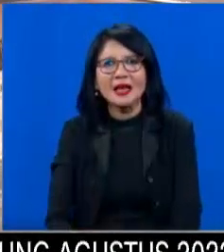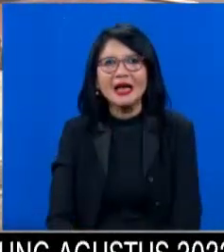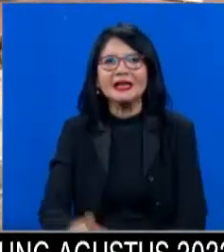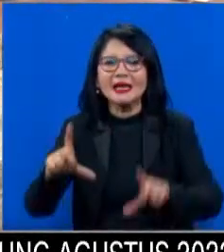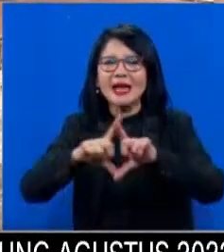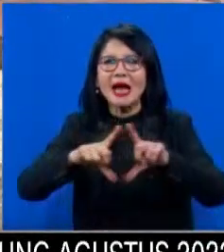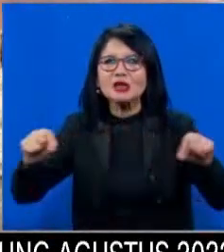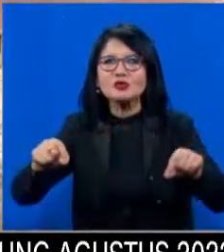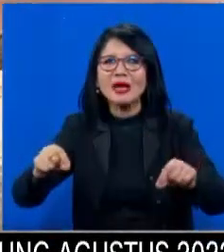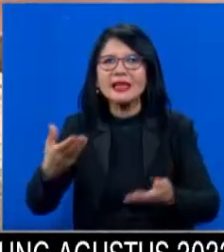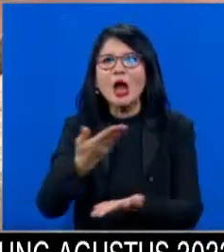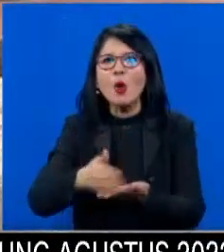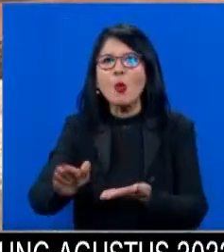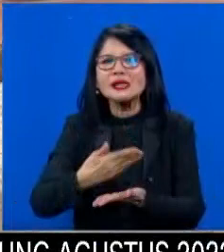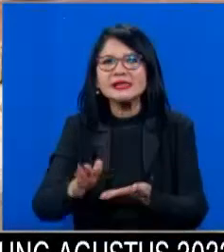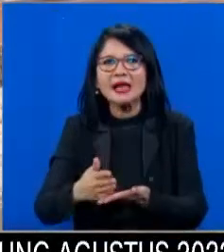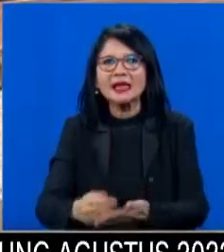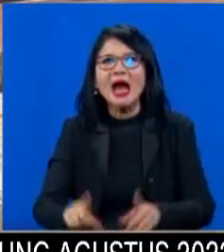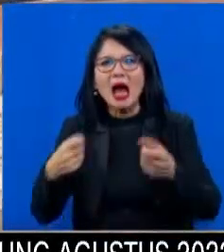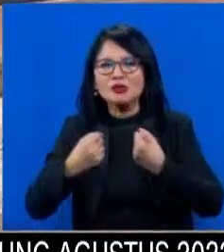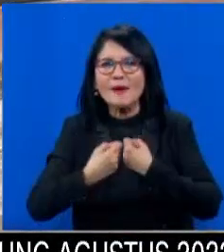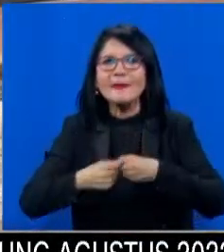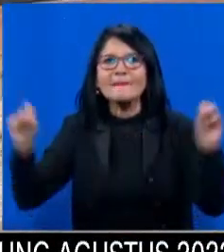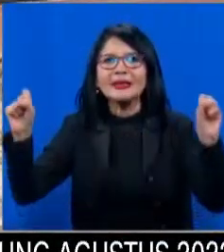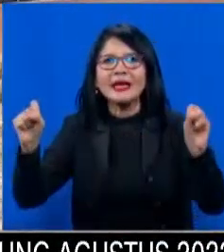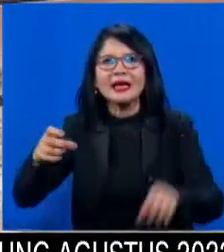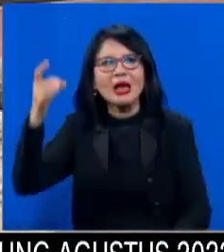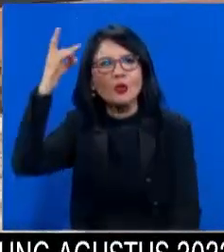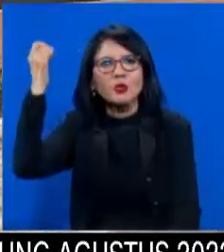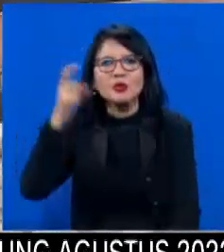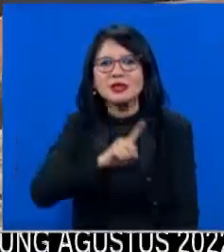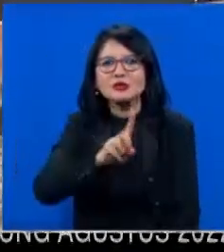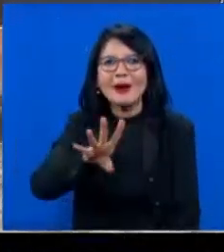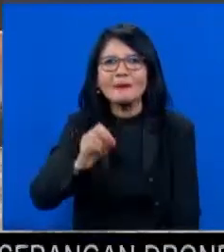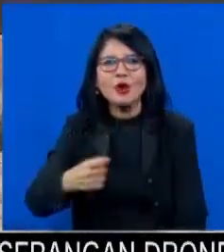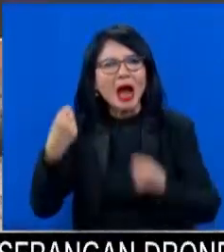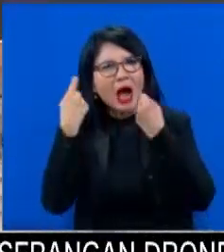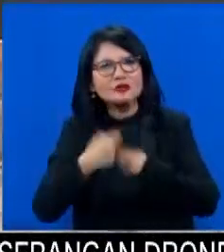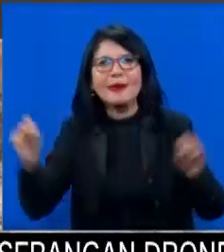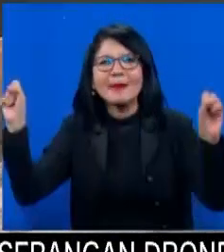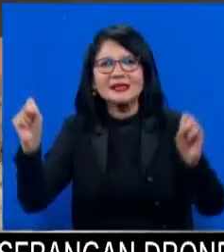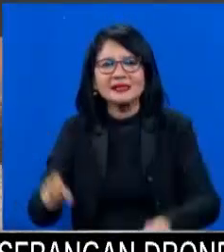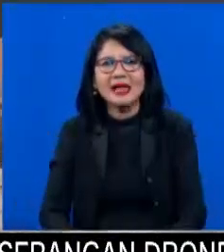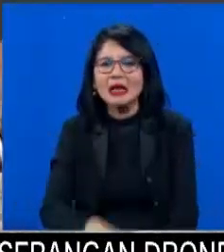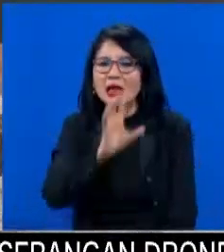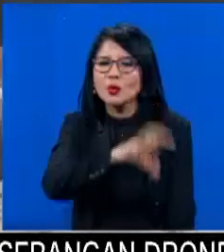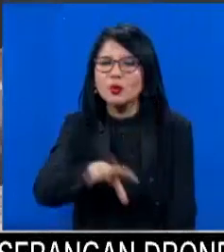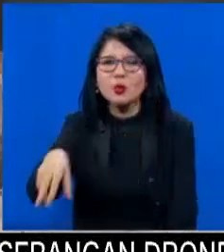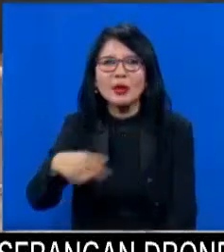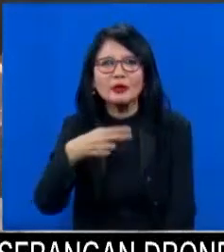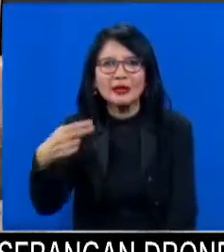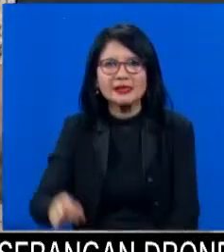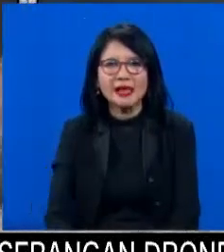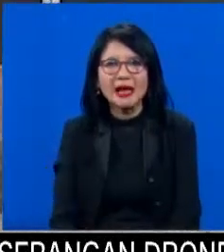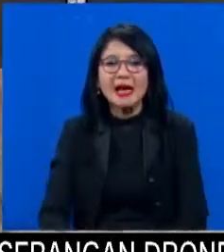wasiat yang memiliki pesan untuk memerdekakan 150 para budak beliannya yang berasal dari beberapa daerah di Indonesia. Dari